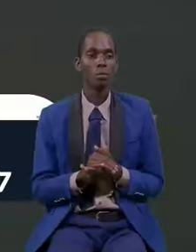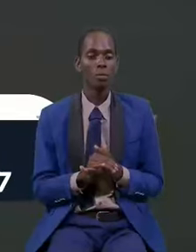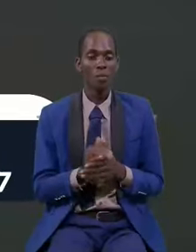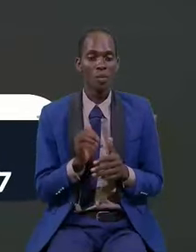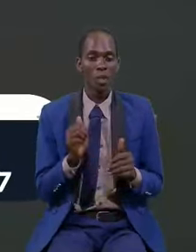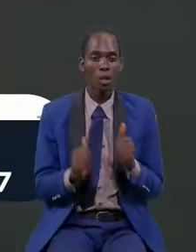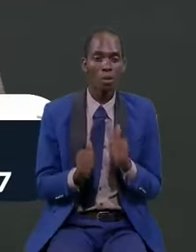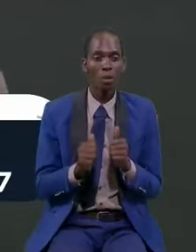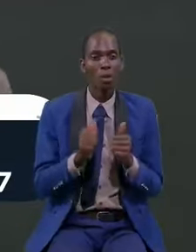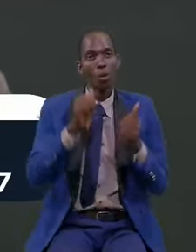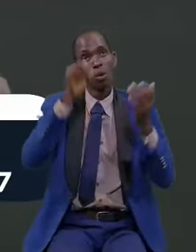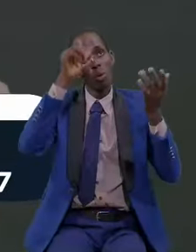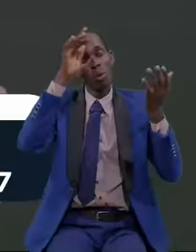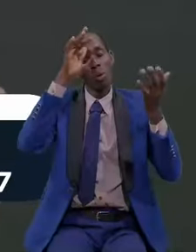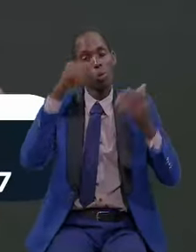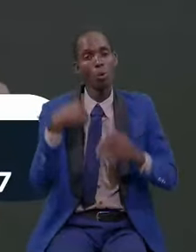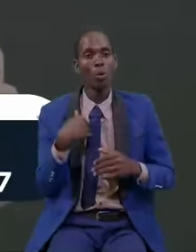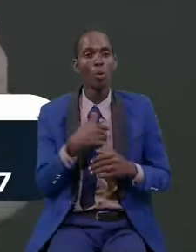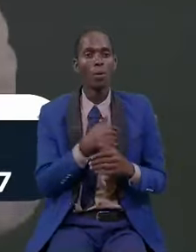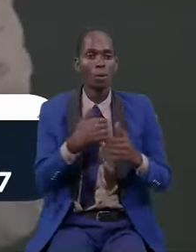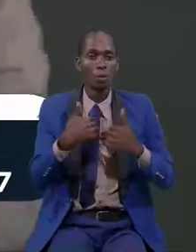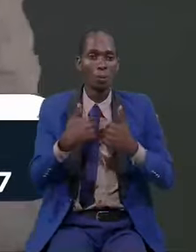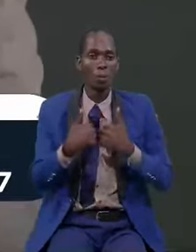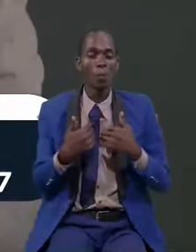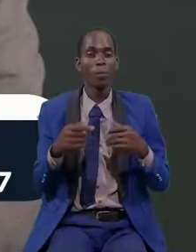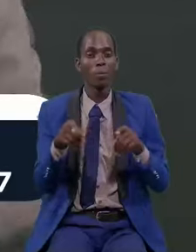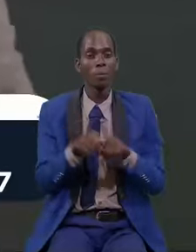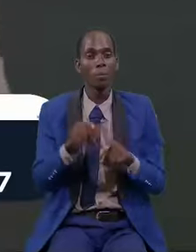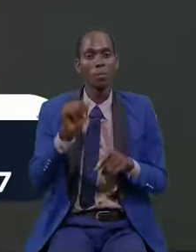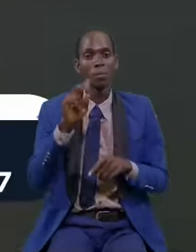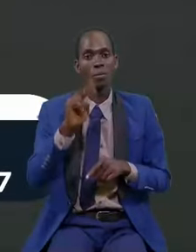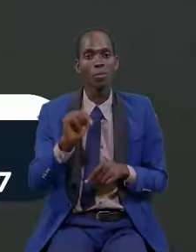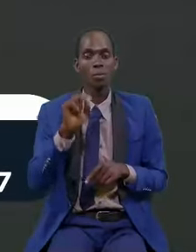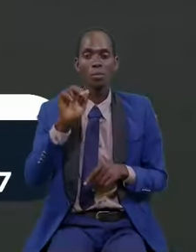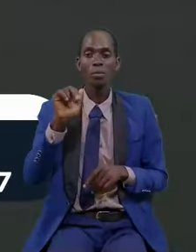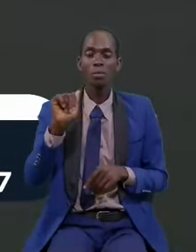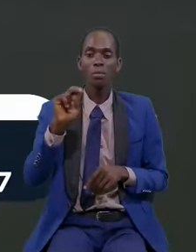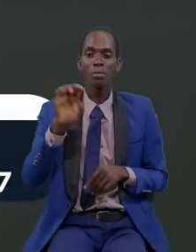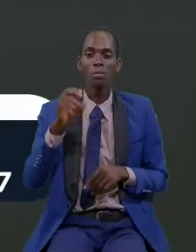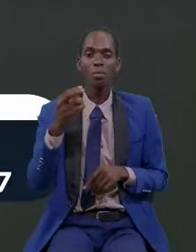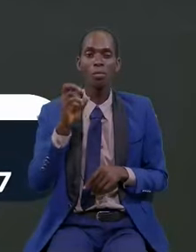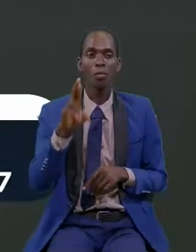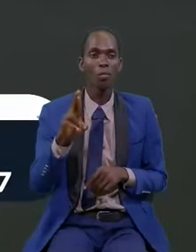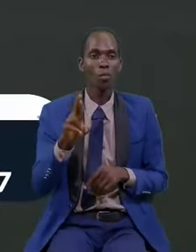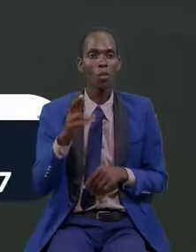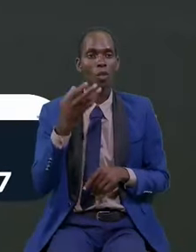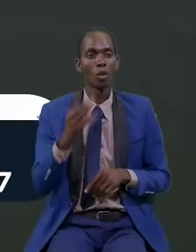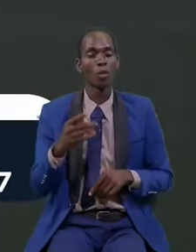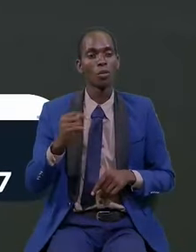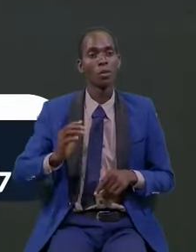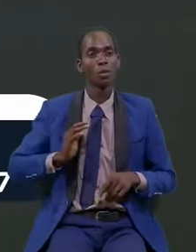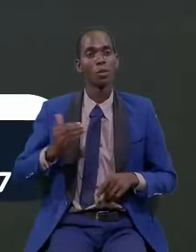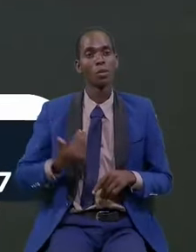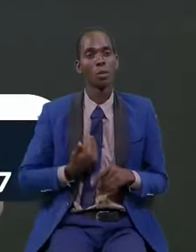Cette espérance, nous la possédons comme une ancre de l'âme, sûre